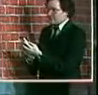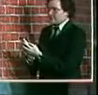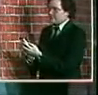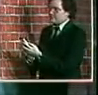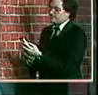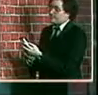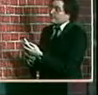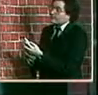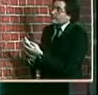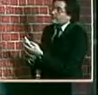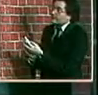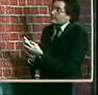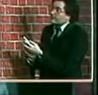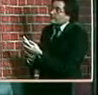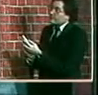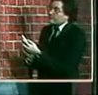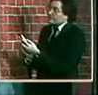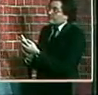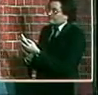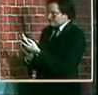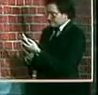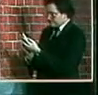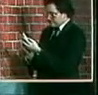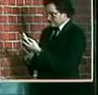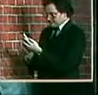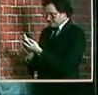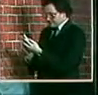Szovjet adom még mindig a pangás időszakban.